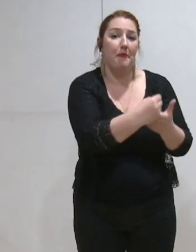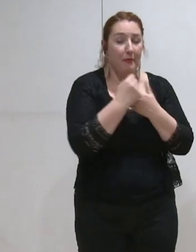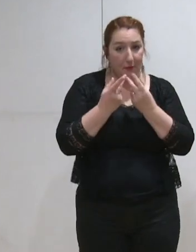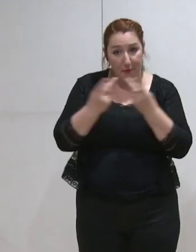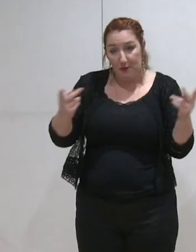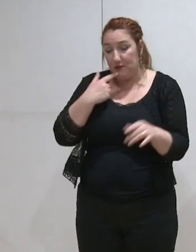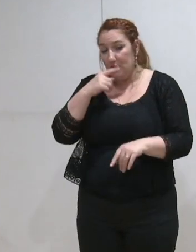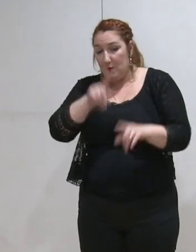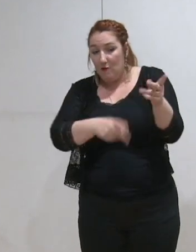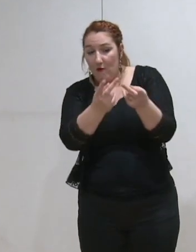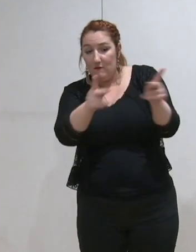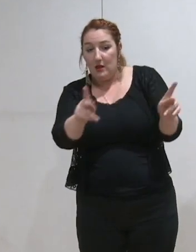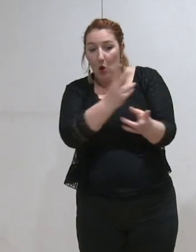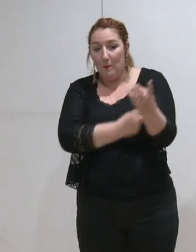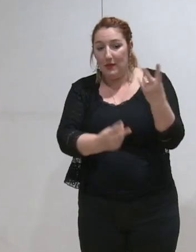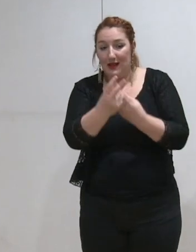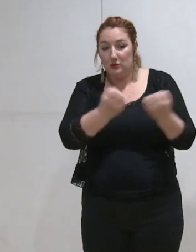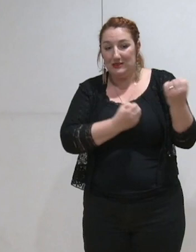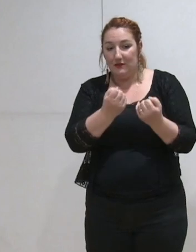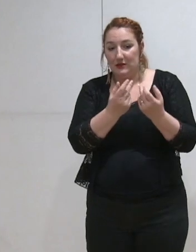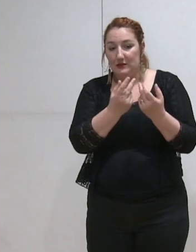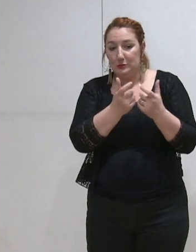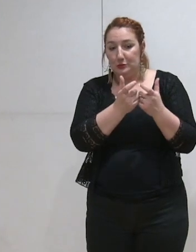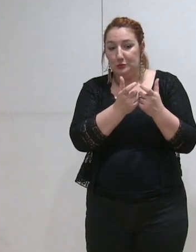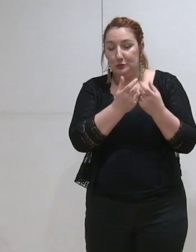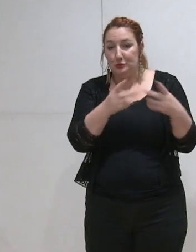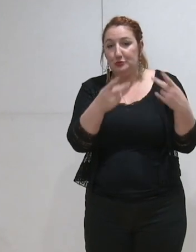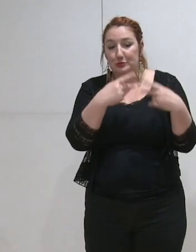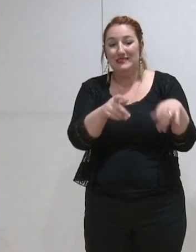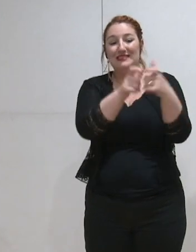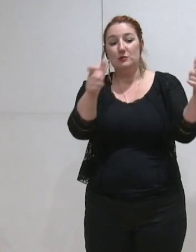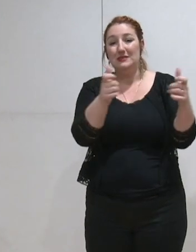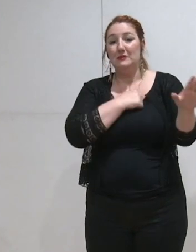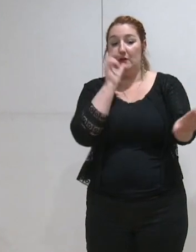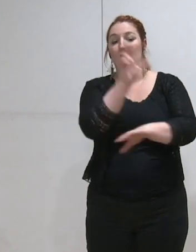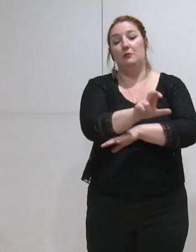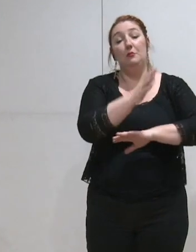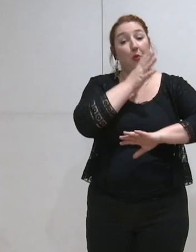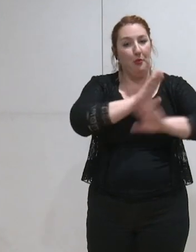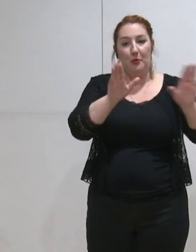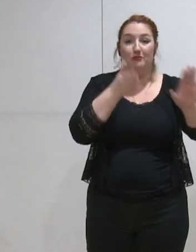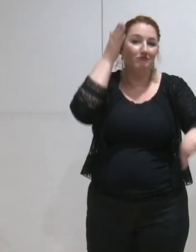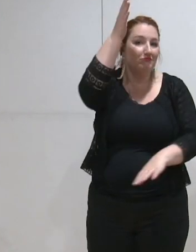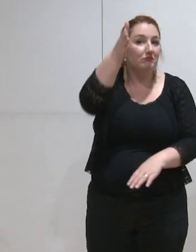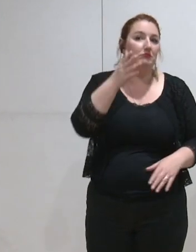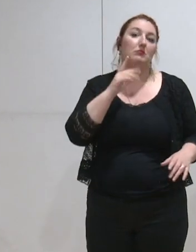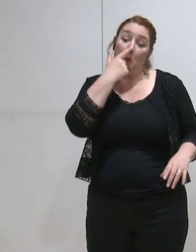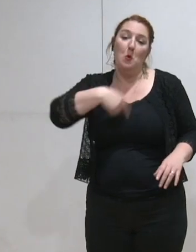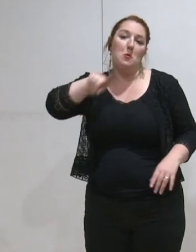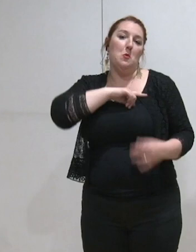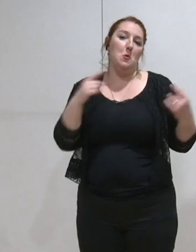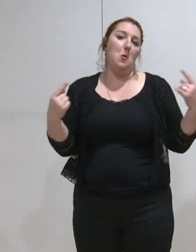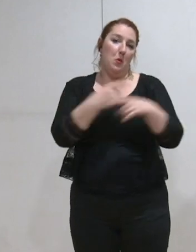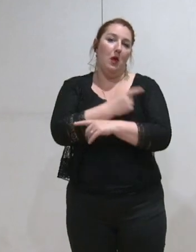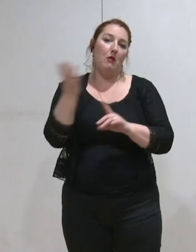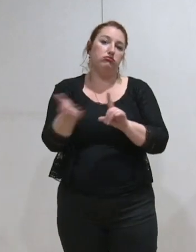certaines villes de passer des délégations de service publics avec le privé ce qui de cette point de vue est quand même une victoire puisque on voit toujours que le retour en